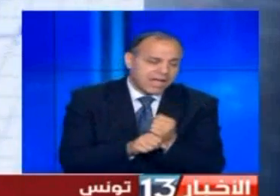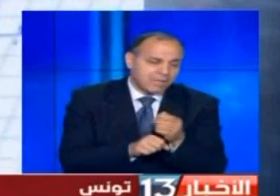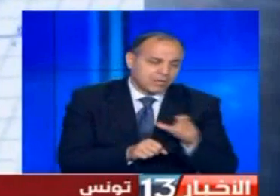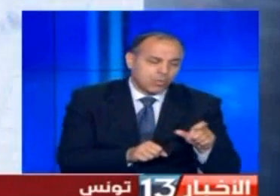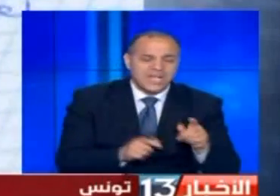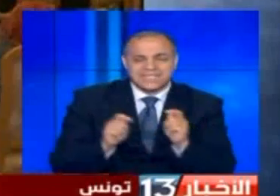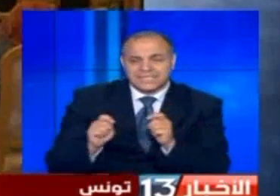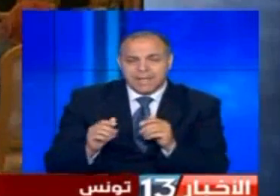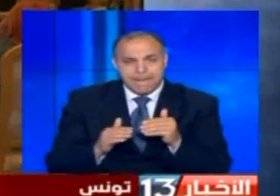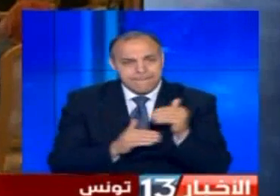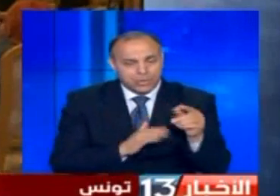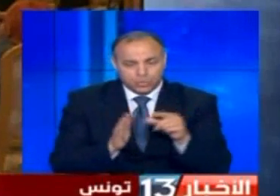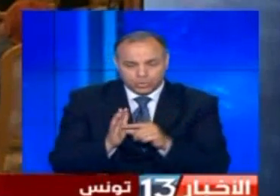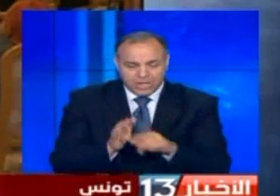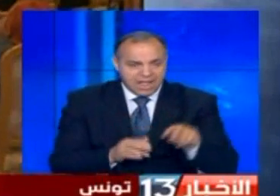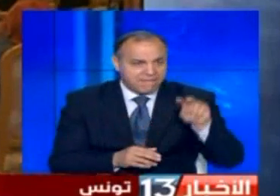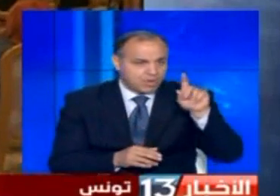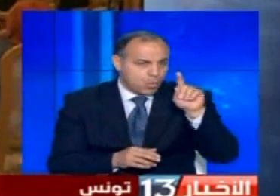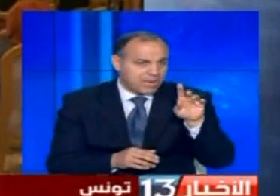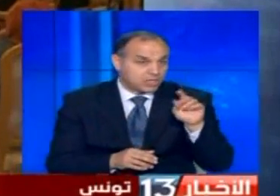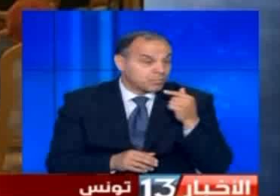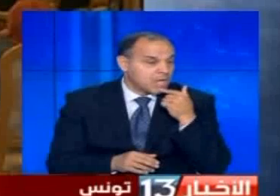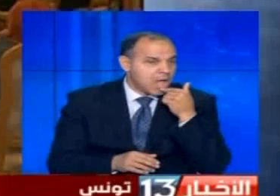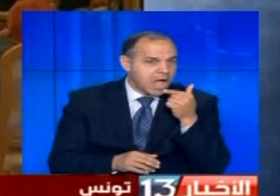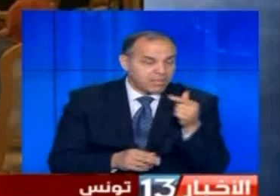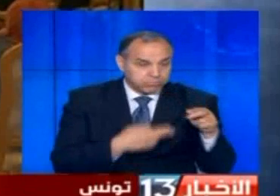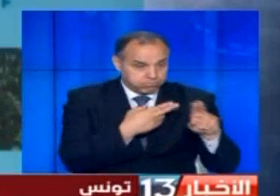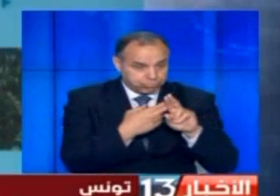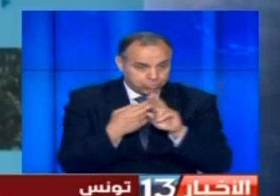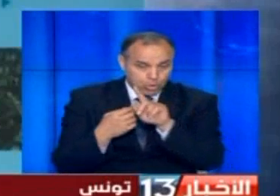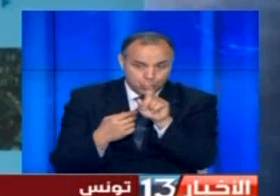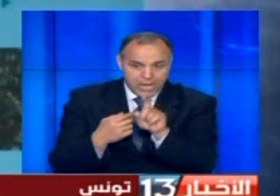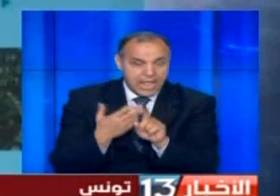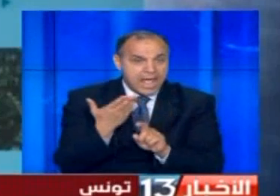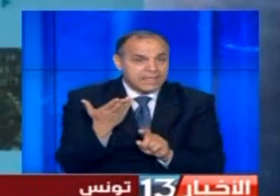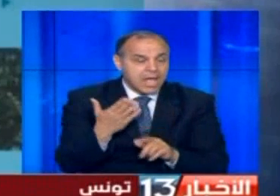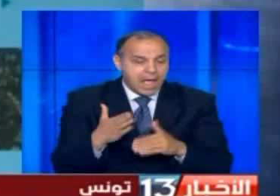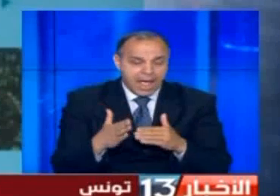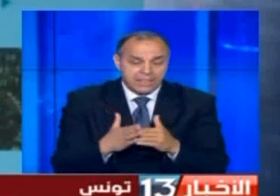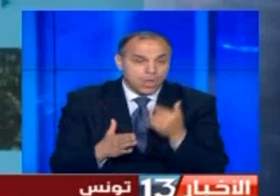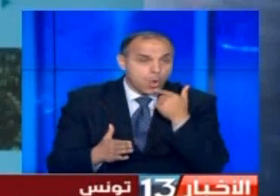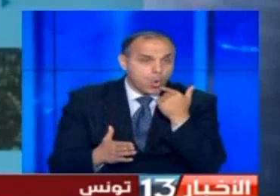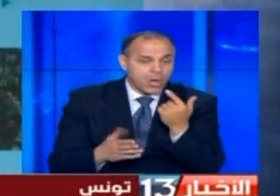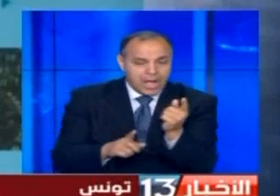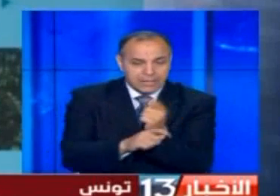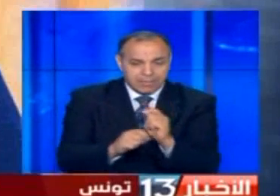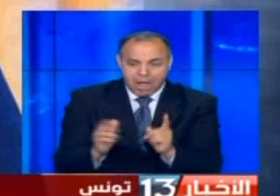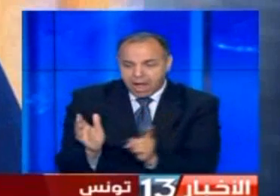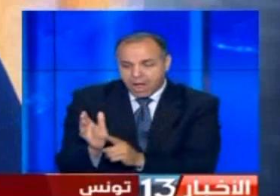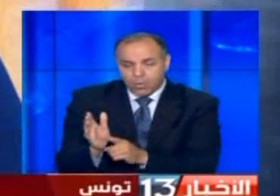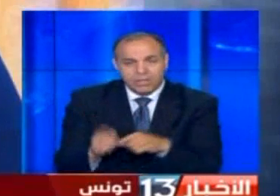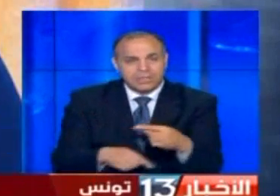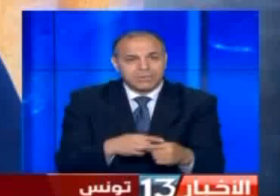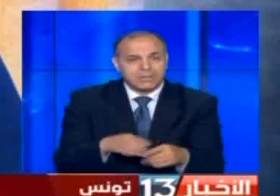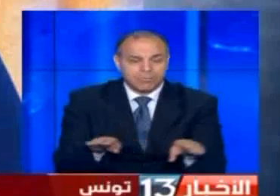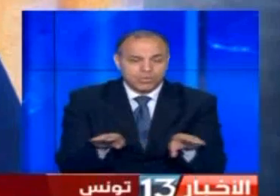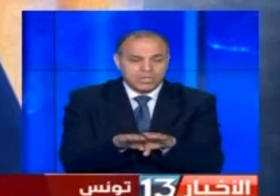والسياسيه بعد دستور 2014 للاجابه على على سؤال الى اي حد تحترم القوانين مبدا